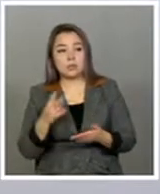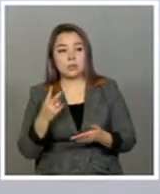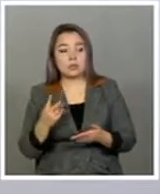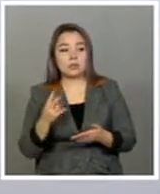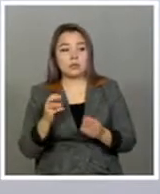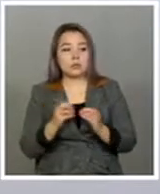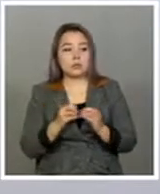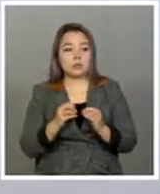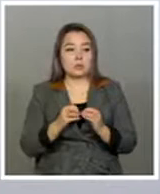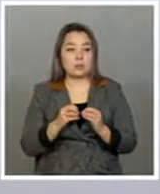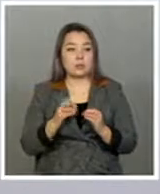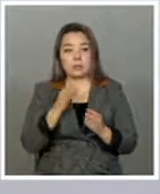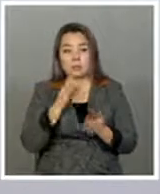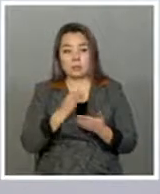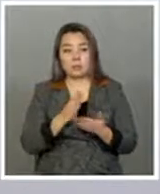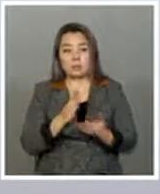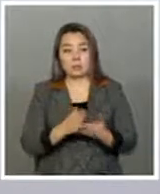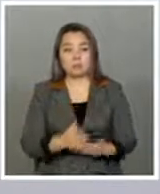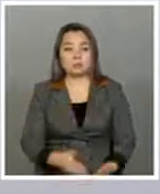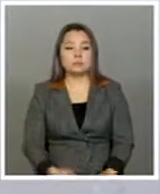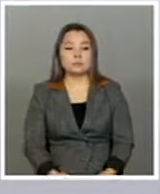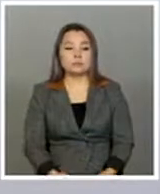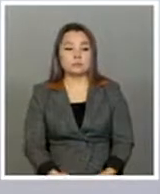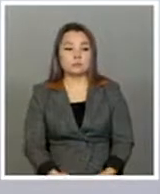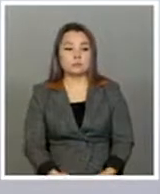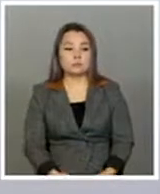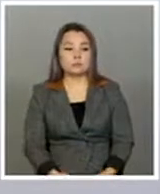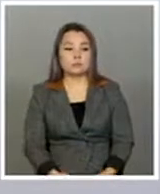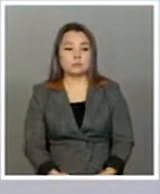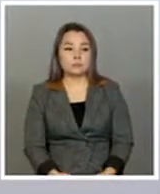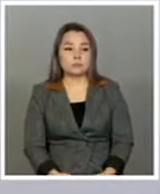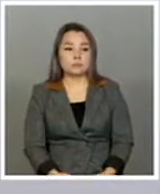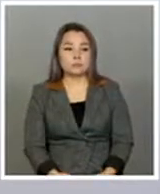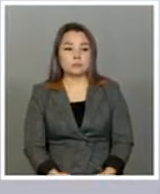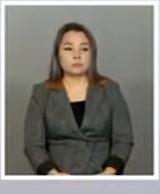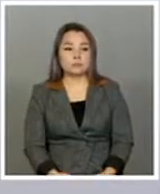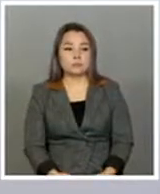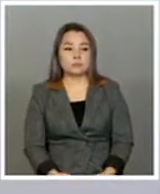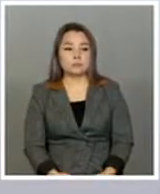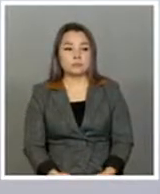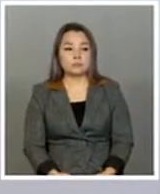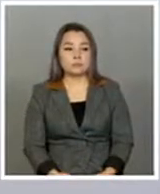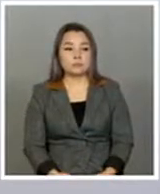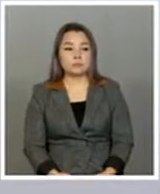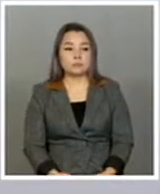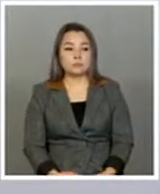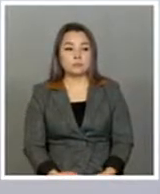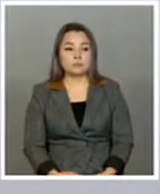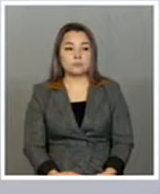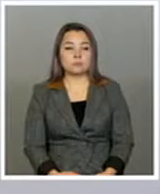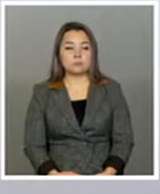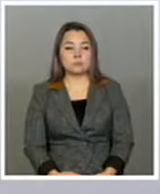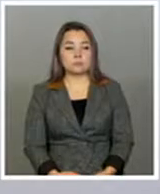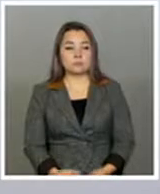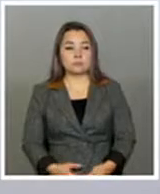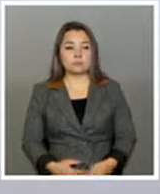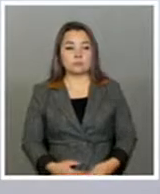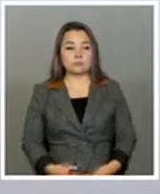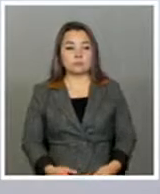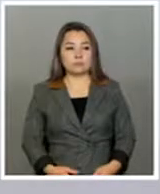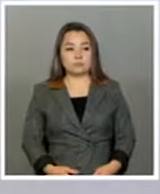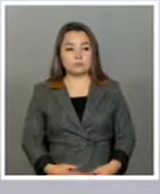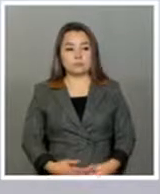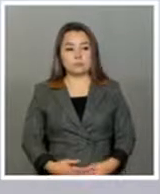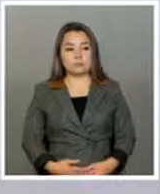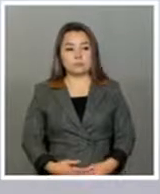дәрежесі тең 1024 деген 2-нің 10 дәрежесін береді екен. Негіздері бірдей болып тұр, дәреже көрсеткіштерін